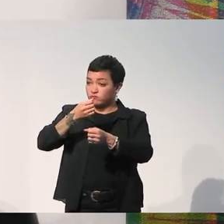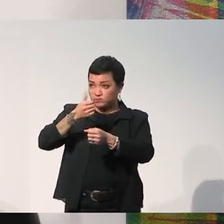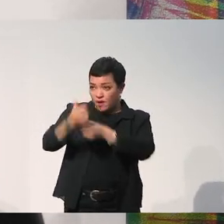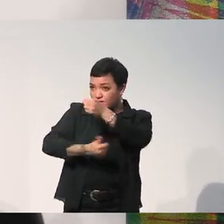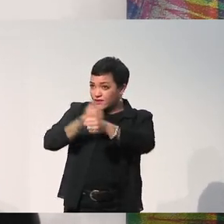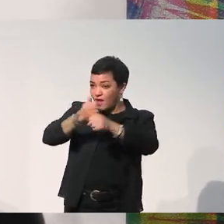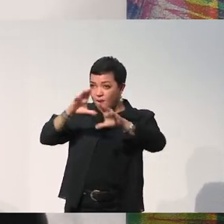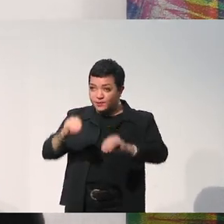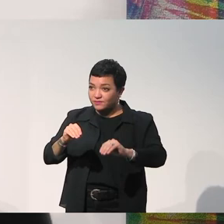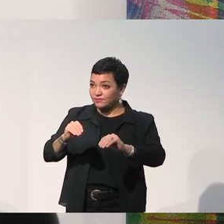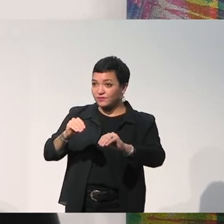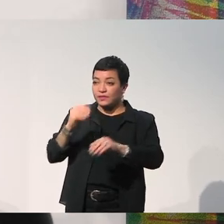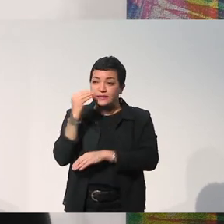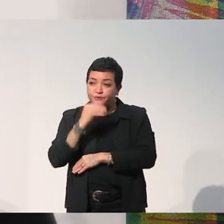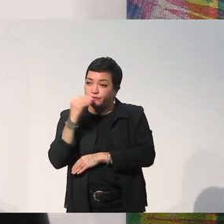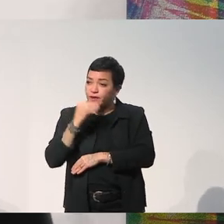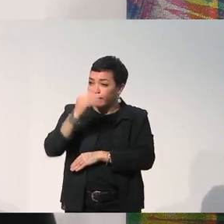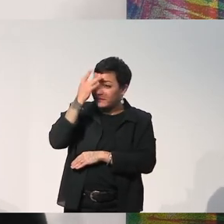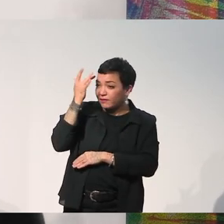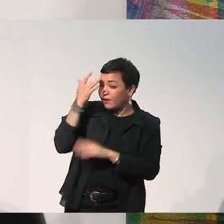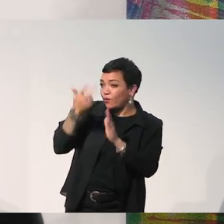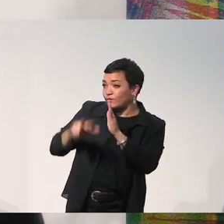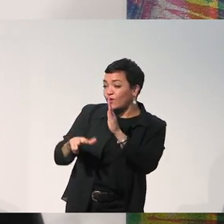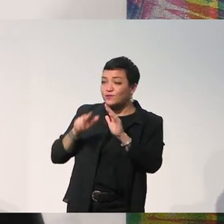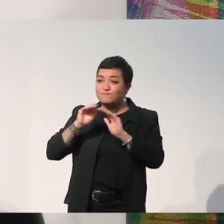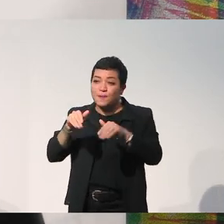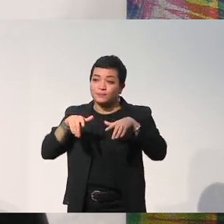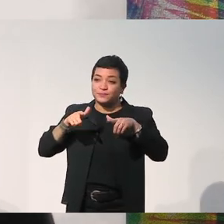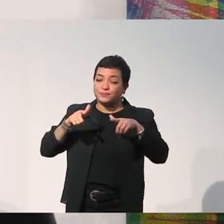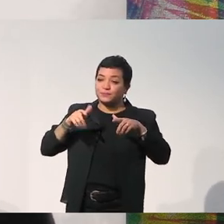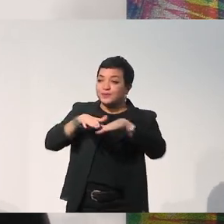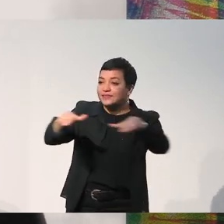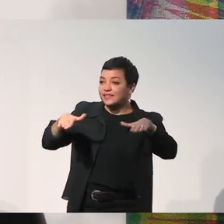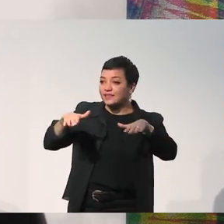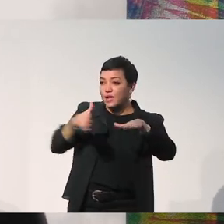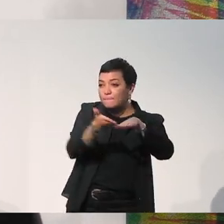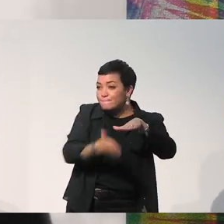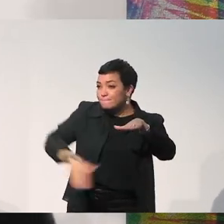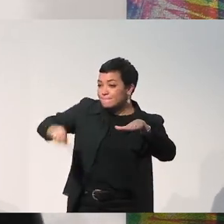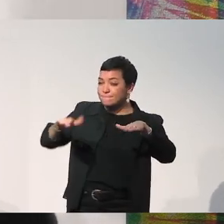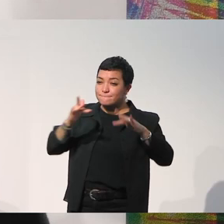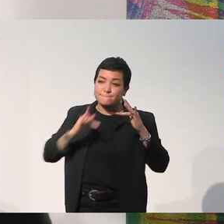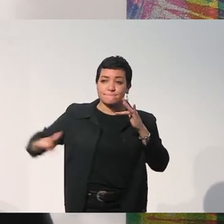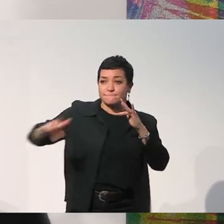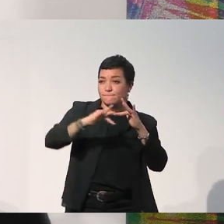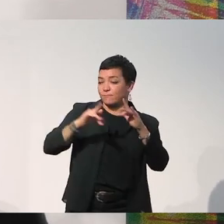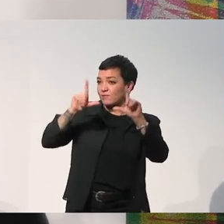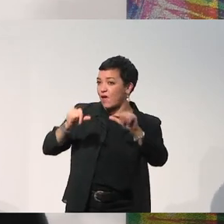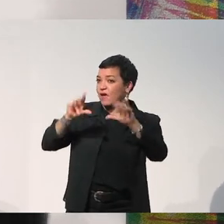restaient là, même en hiver, quand les piscines étaient vides et que c'était désertique. Donc il y avait une espèce